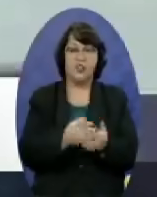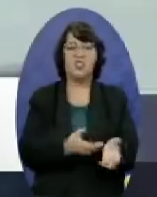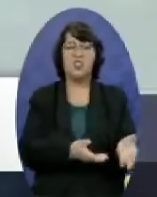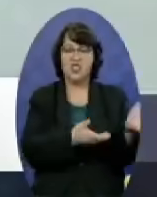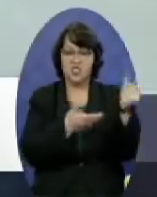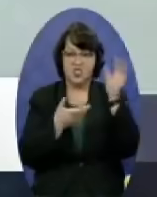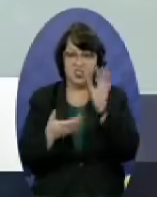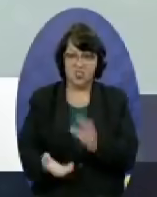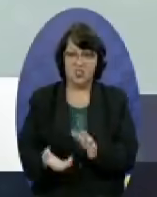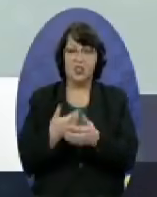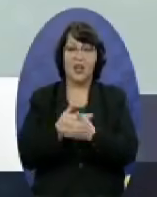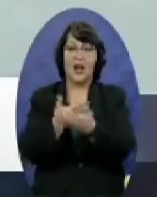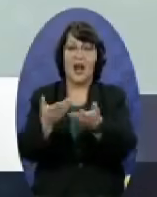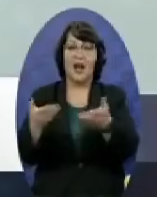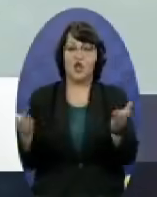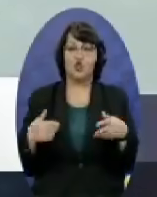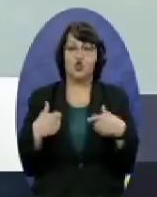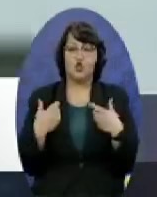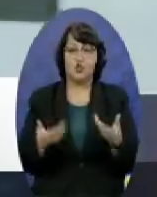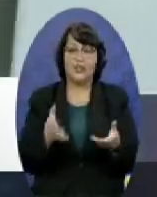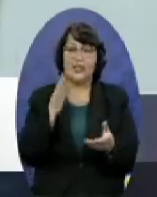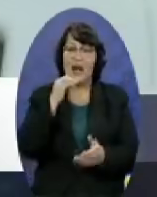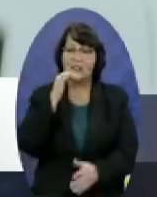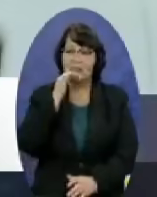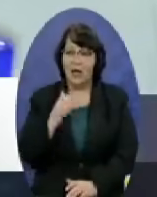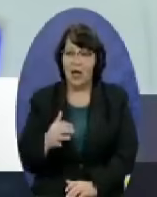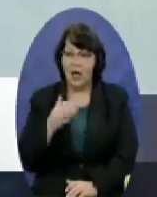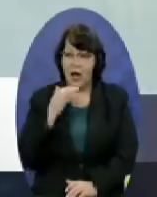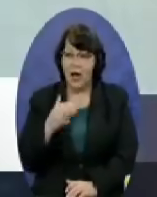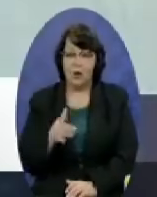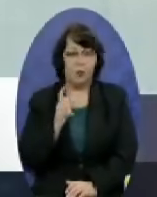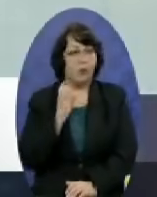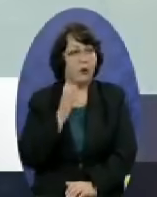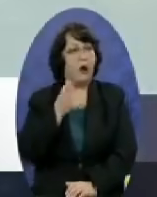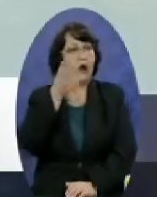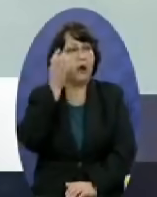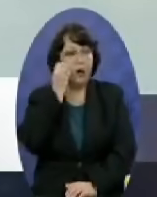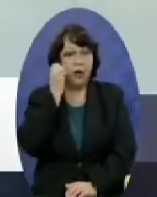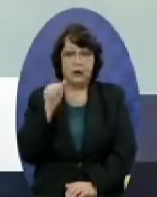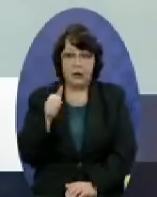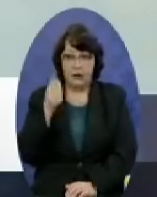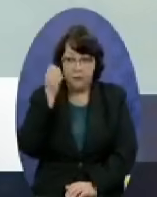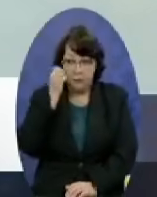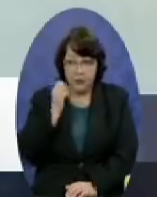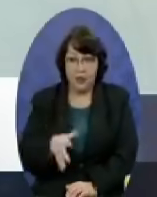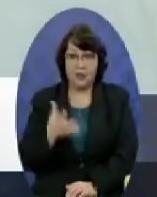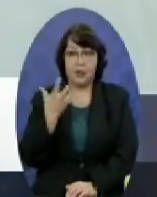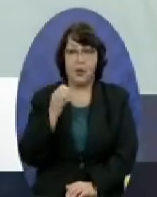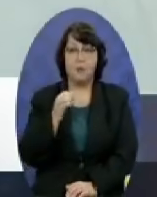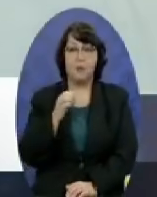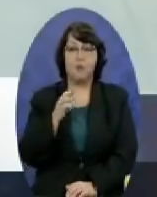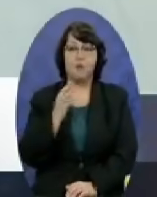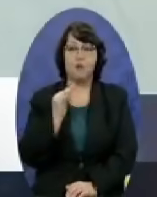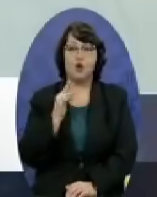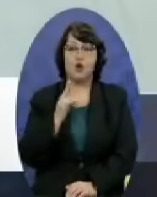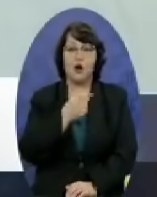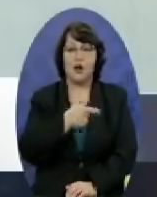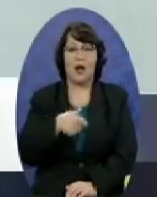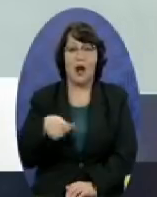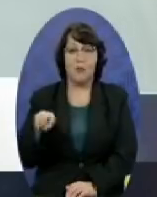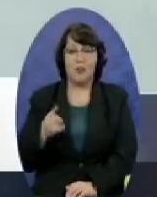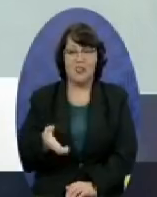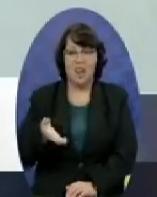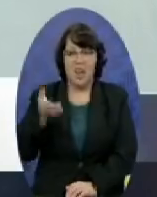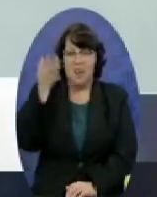байна. Мэдрэгчийг тараахтан эхлээд хэрэглэх зааварыг танилцуулж байгаа. Угаарын хий 50 микрограммаас хэтэрсэн тохиолдолд дуугарч дохио өгдөг угаарын